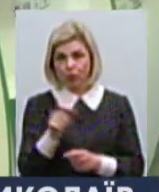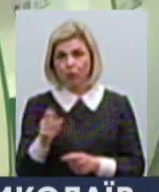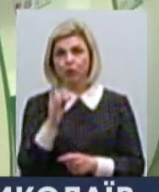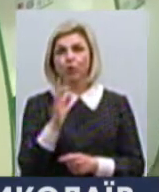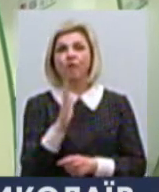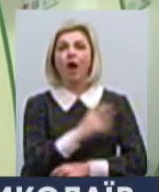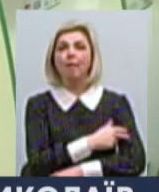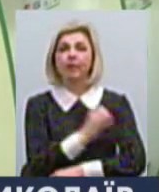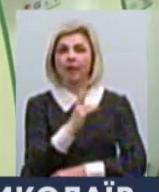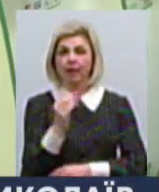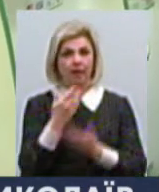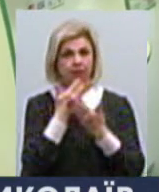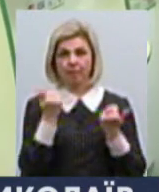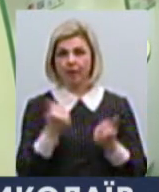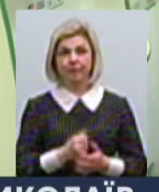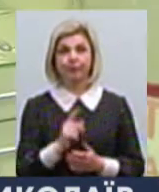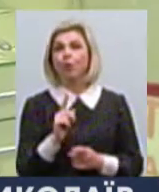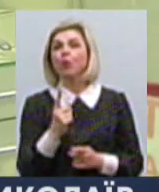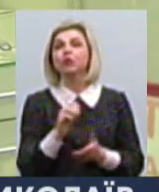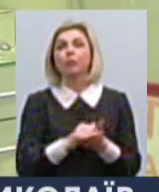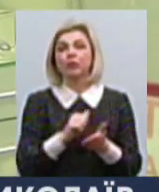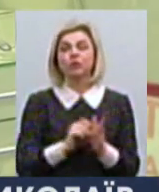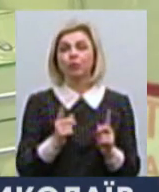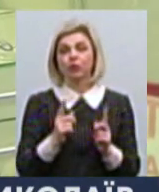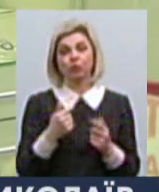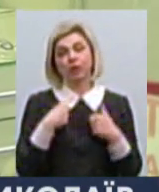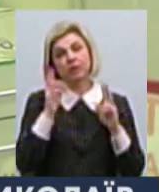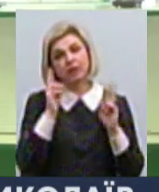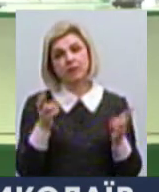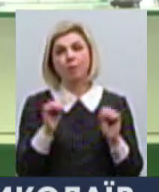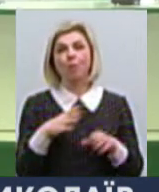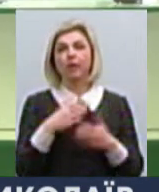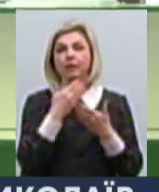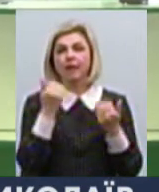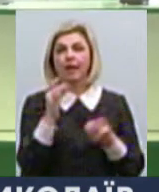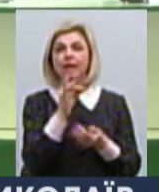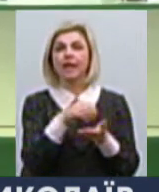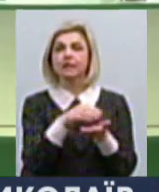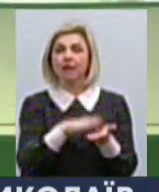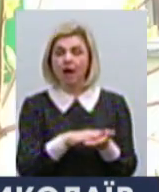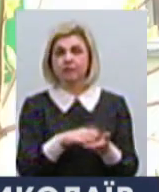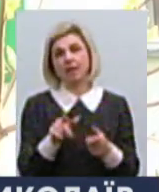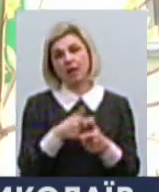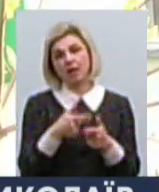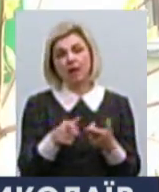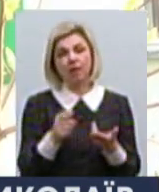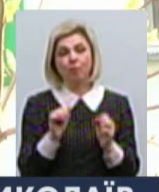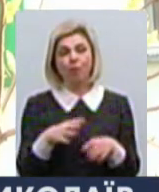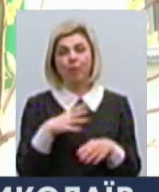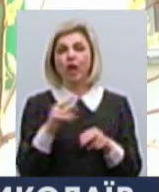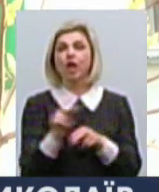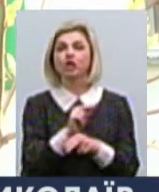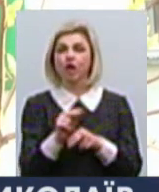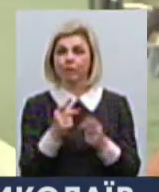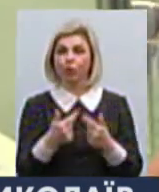немає. А з чим це пов'язано? Ну, це надо, я не знаю, може немає реєстрації, може це через лічебне